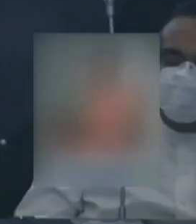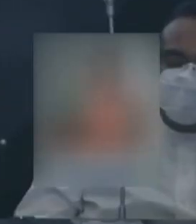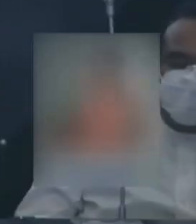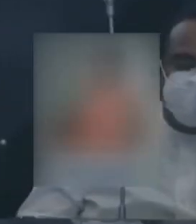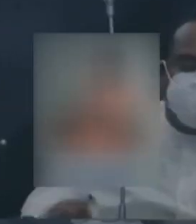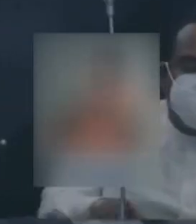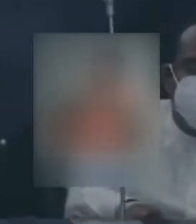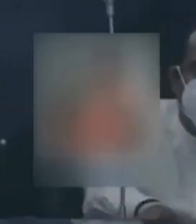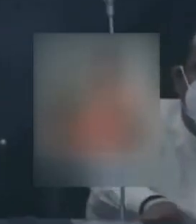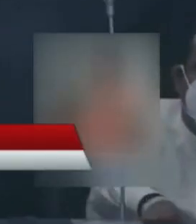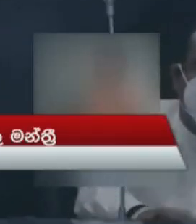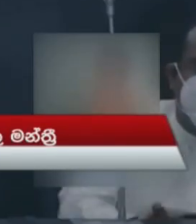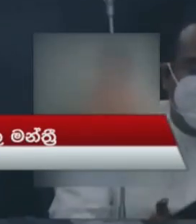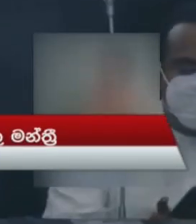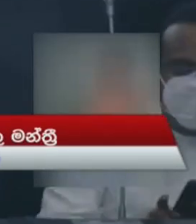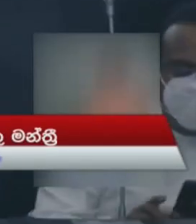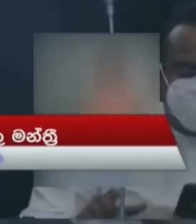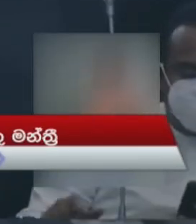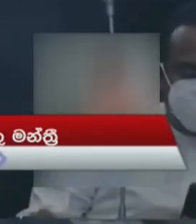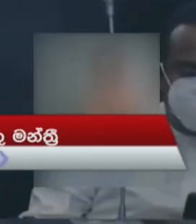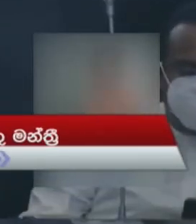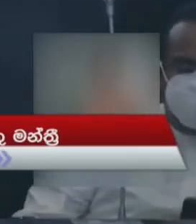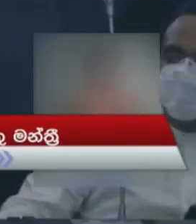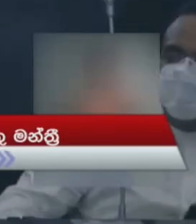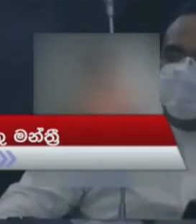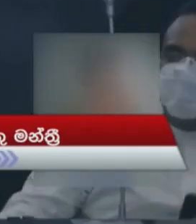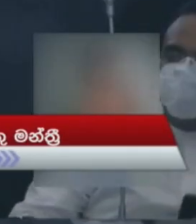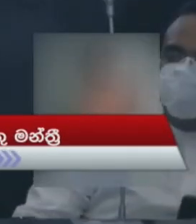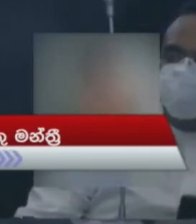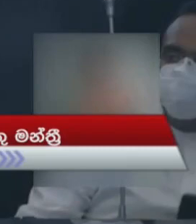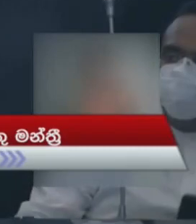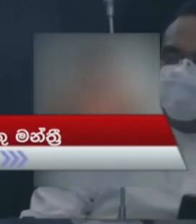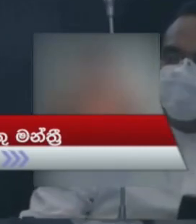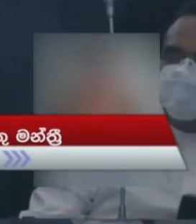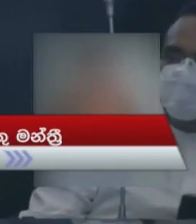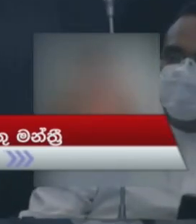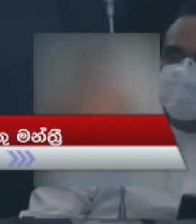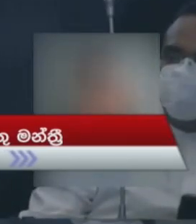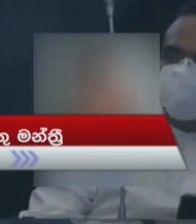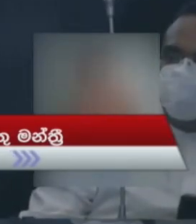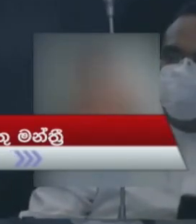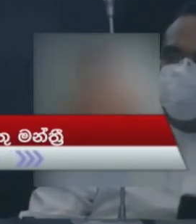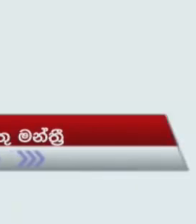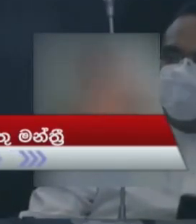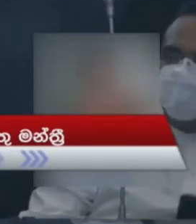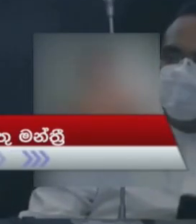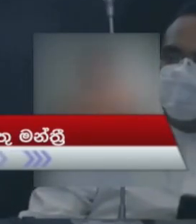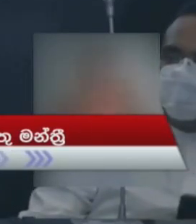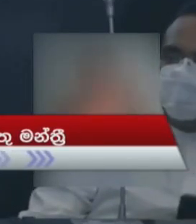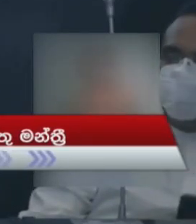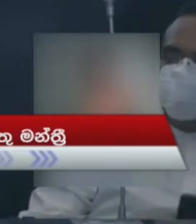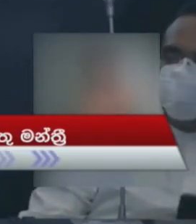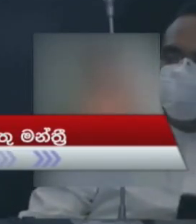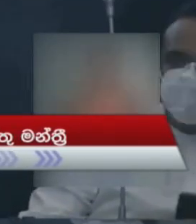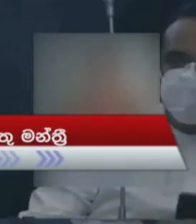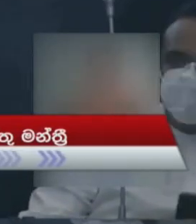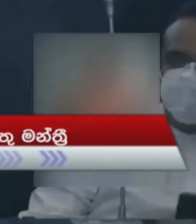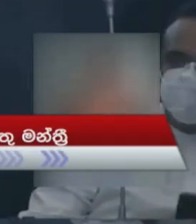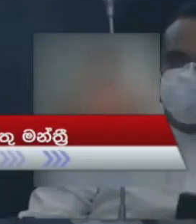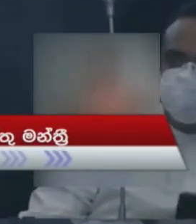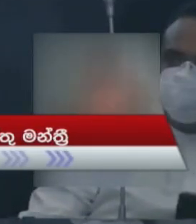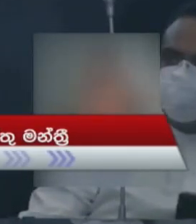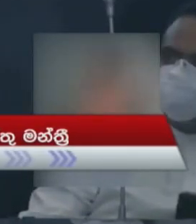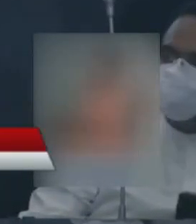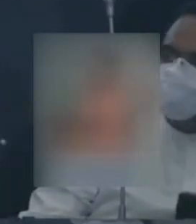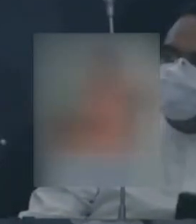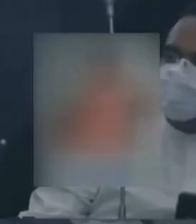මේ පැත්තෙන් ඕන්න ගන්න පුළුවන් කියලා මං චැලෙන්ජ් කරන බාර ගන්නව නම් පෙබරවාරි 9 වෙනිදාට පළාත් පාලන ආයතනවල කාලය ඉවරයි පුළුවන් නම් ඡන්දෙ තියන්න ඔළු ගෙඩි